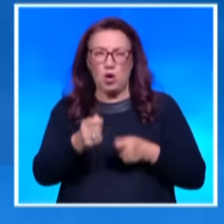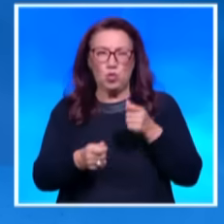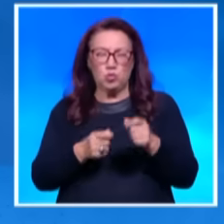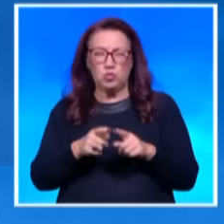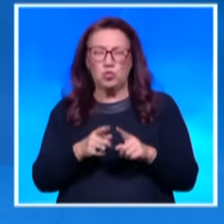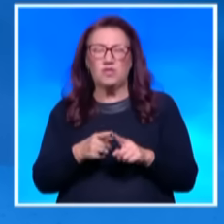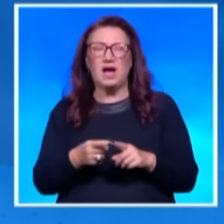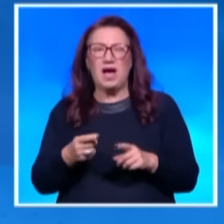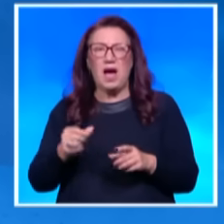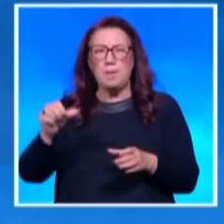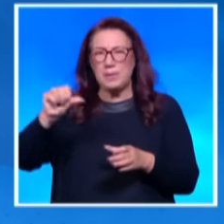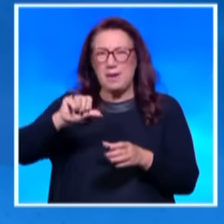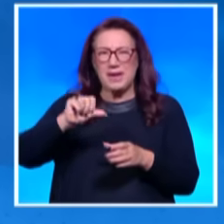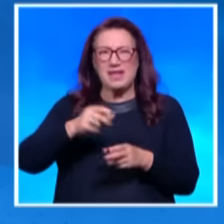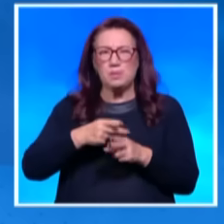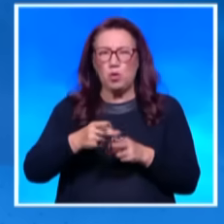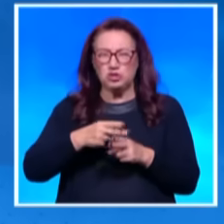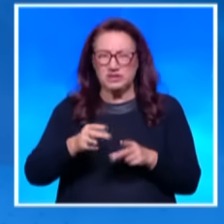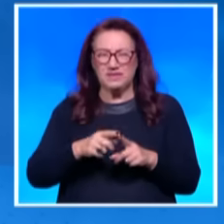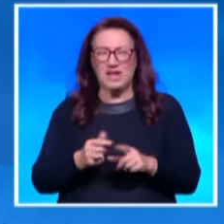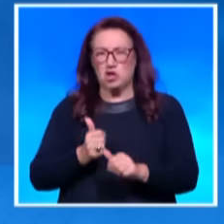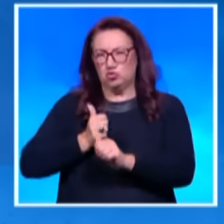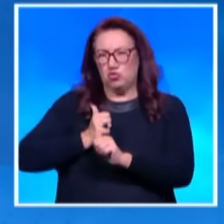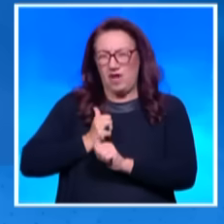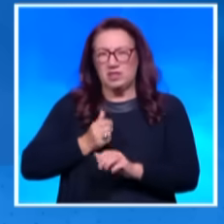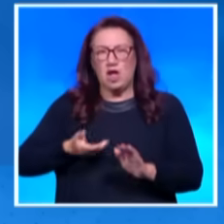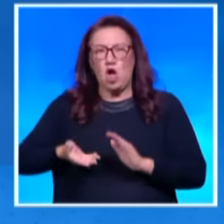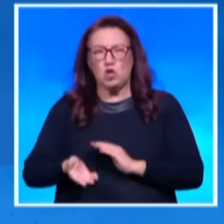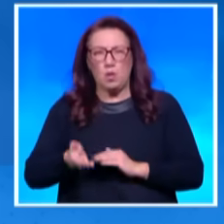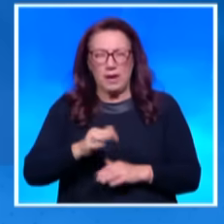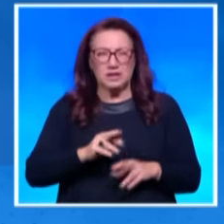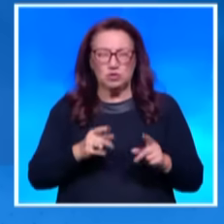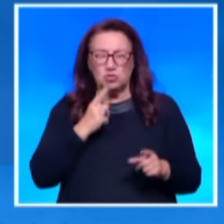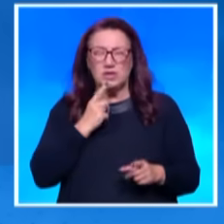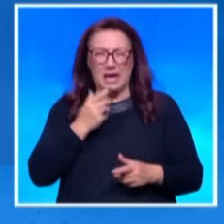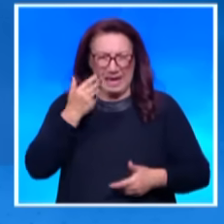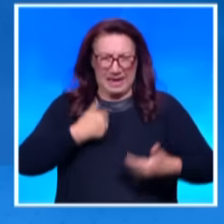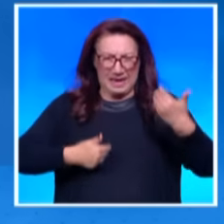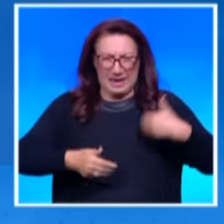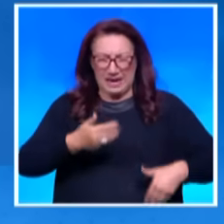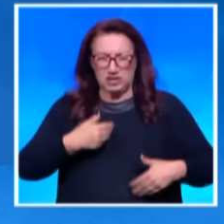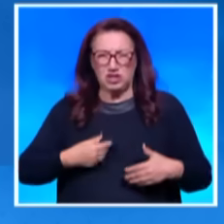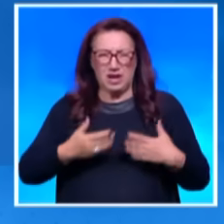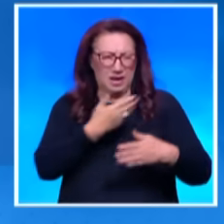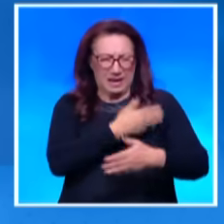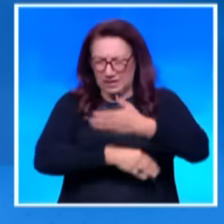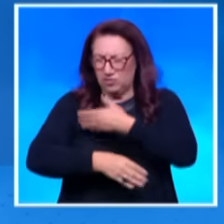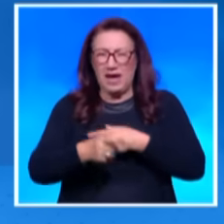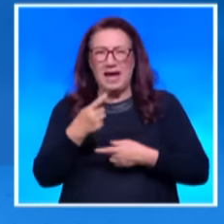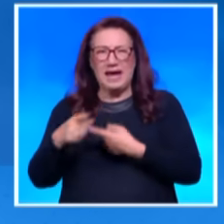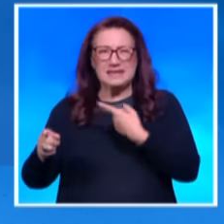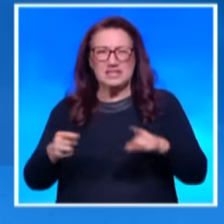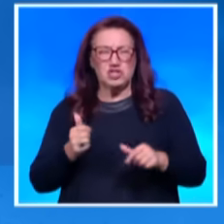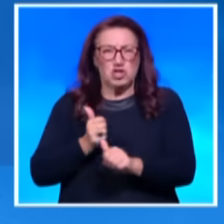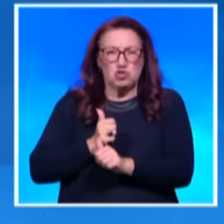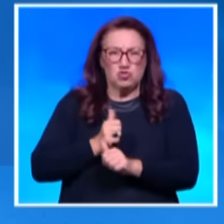чували, лопата и други предмети. Върнали се и са селектирали трупните останки в различни чували. След това и